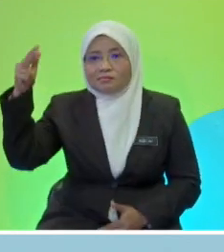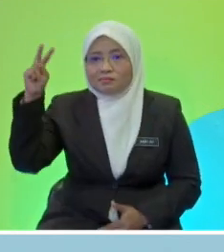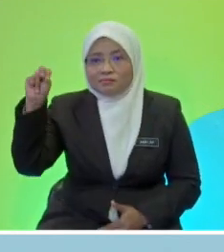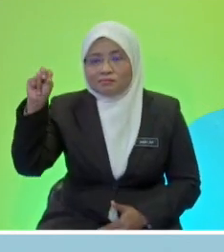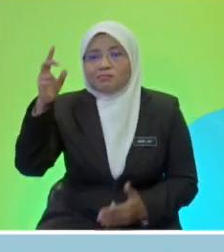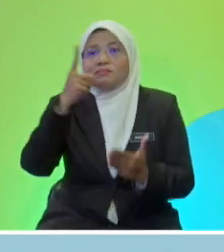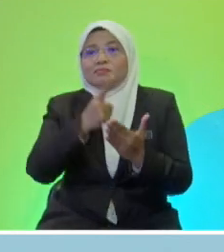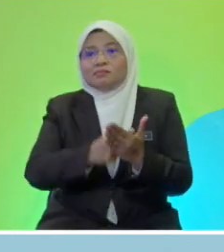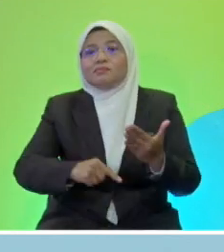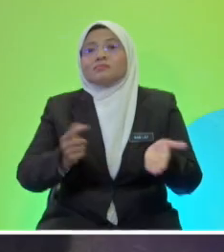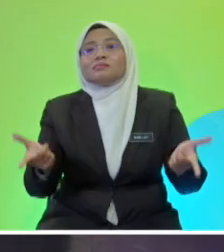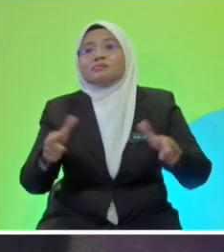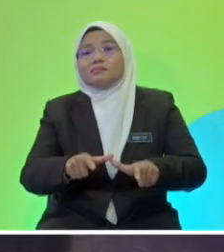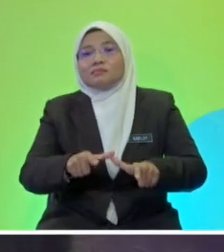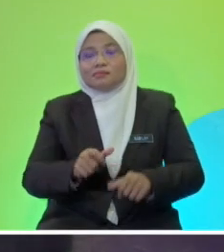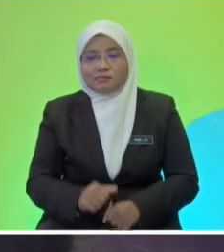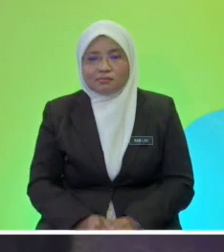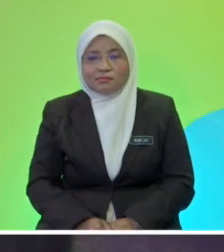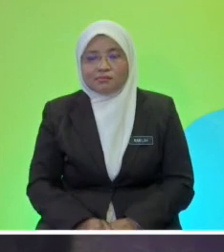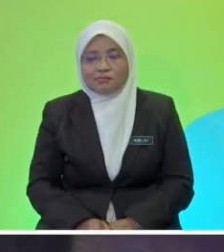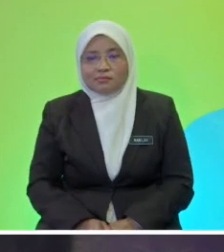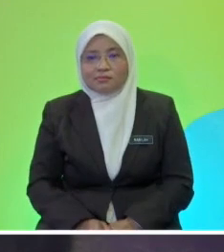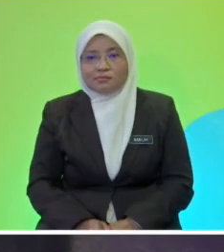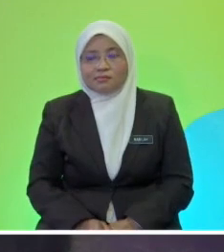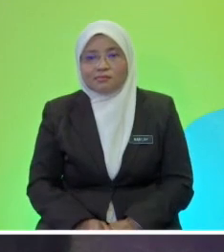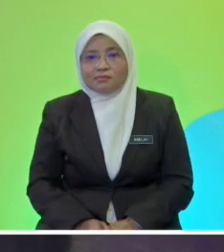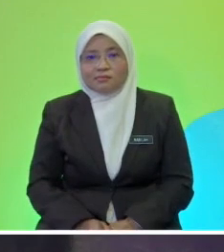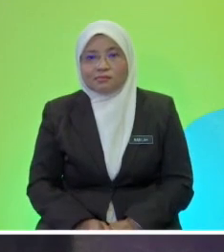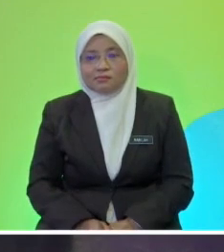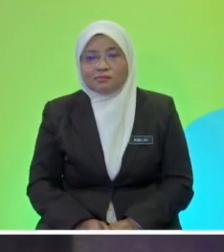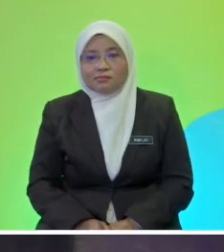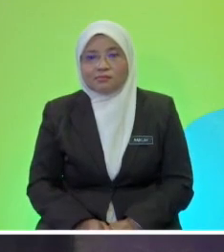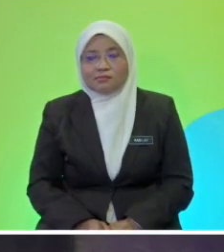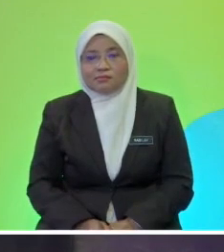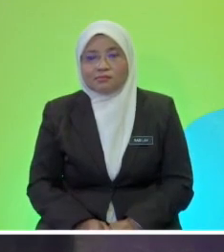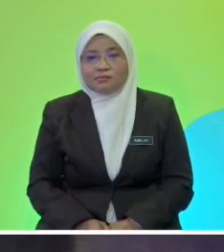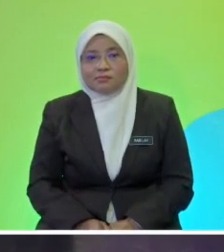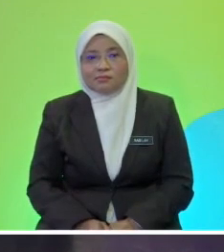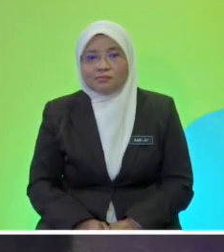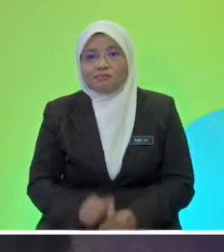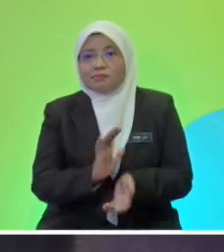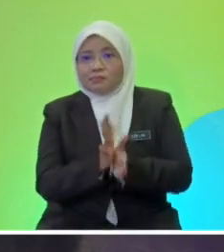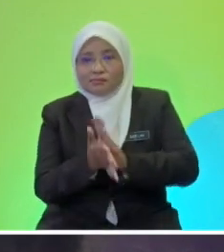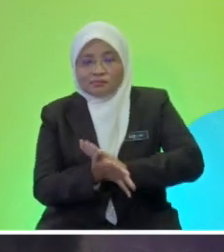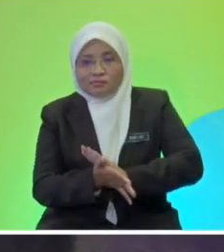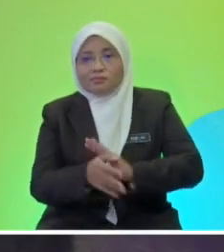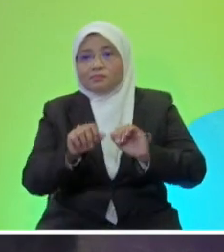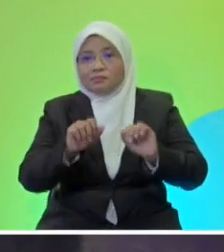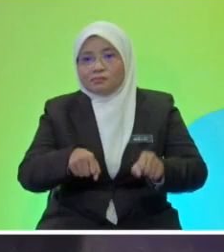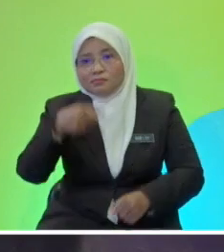kalau agaknya yang tadi dengan yang hadir so maka dia akan bawa dua dua dua